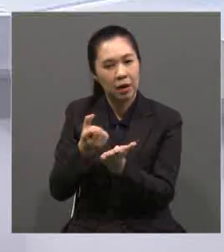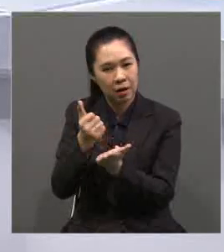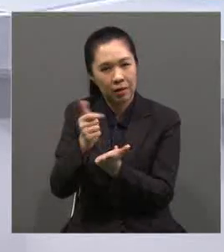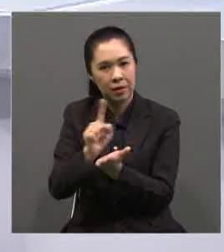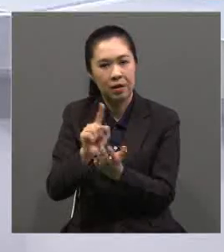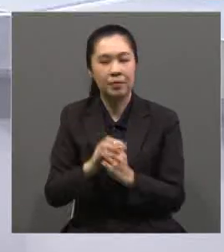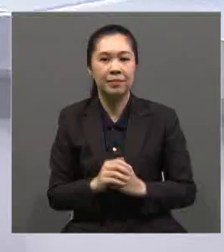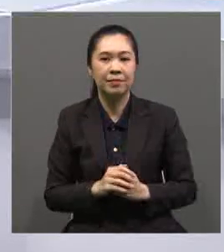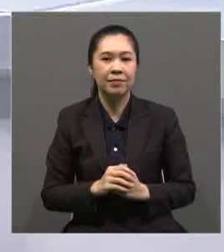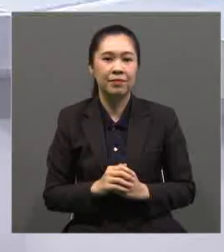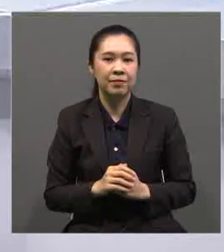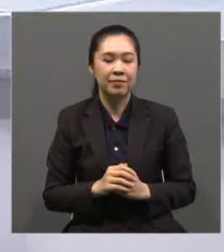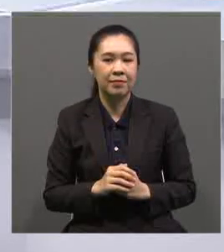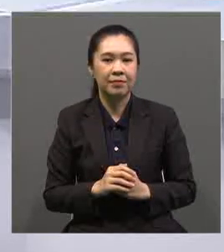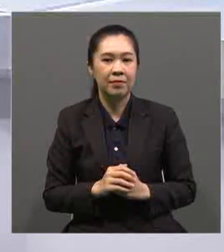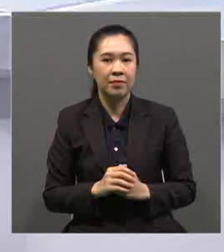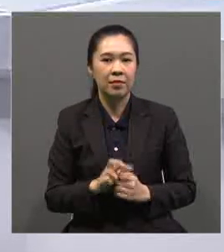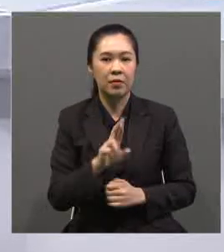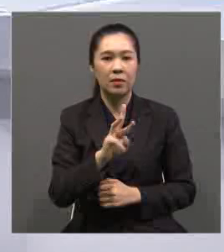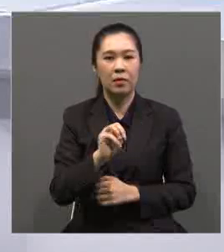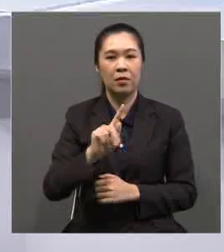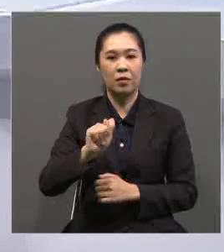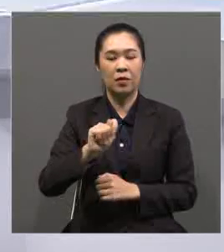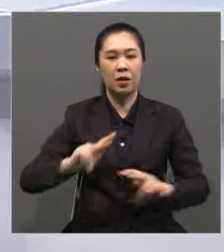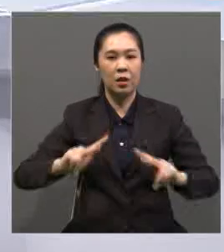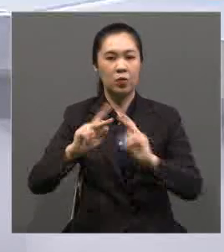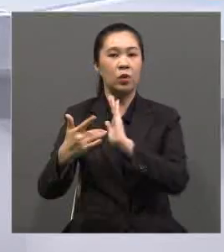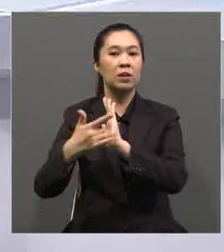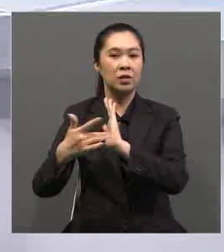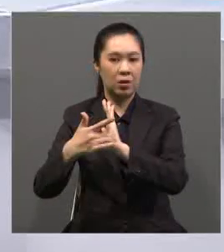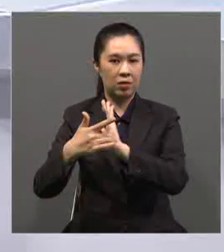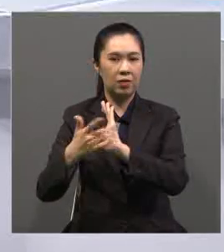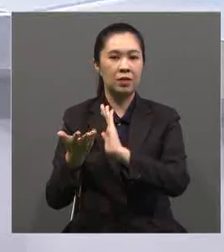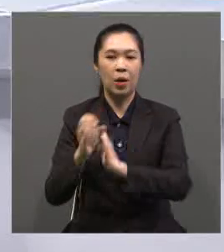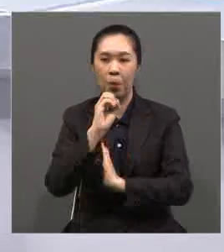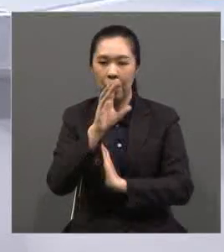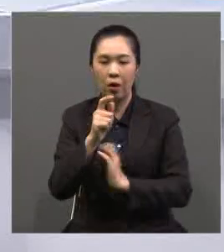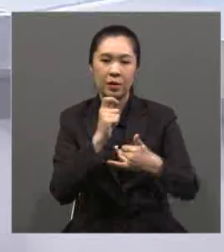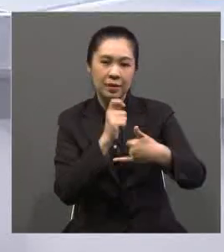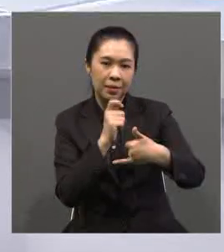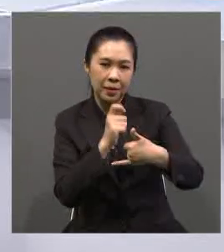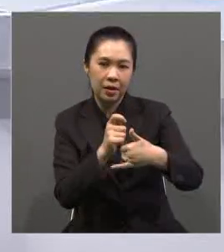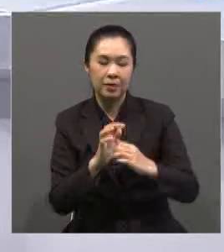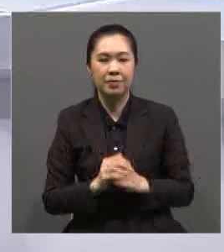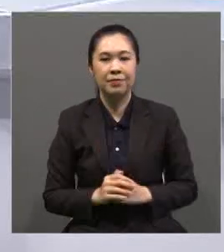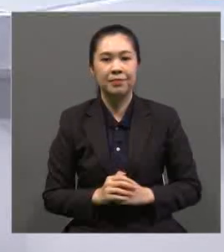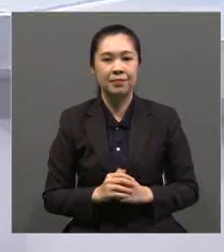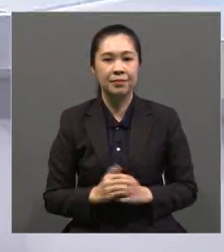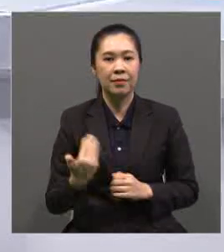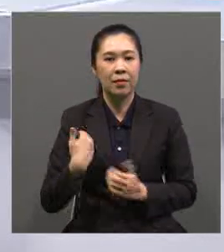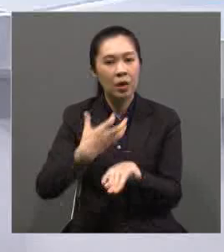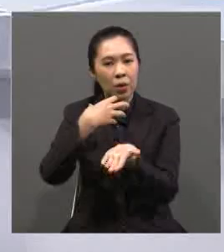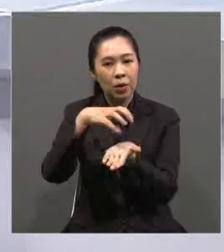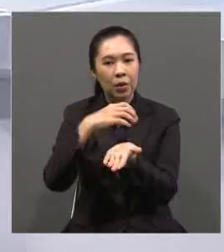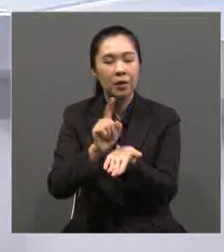ได้คุณชัยวุฒนาคมานุสรร ั ฐมนตรีกระทรวงดิจิทัลเพื่อเศรษฐกิจและสังคม DES ให้สัมภาษณ์เลยนะขอเอาคำพูดของท่